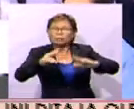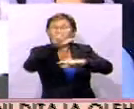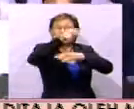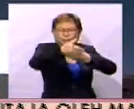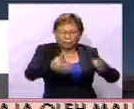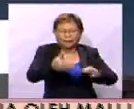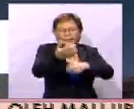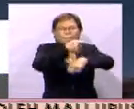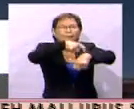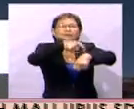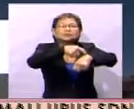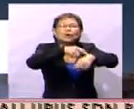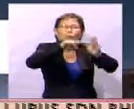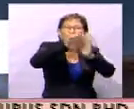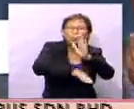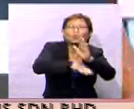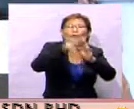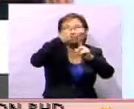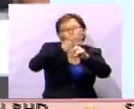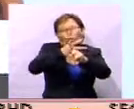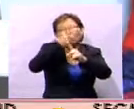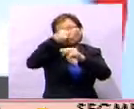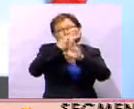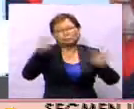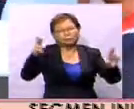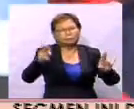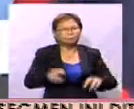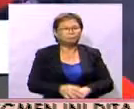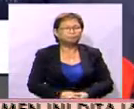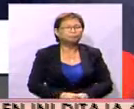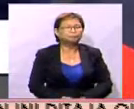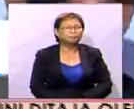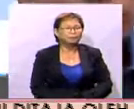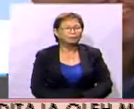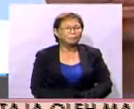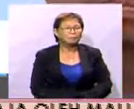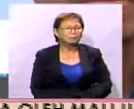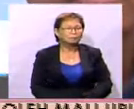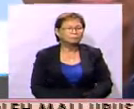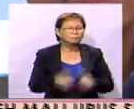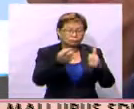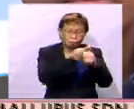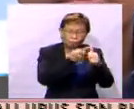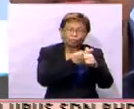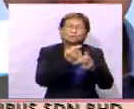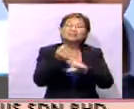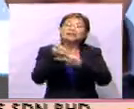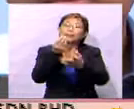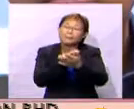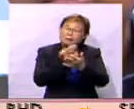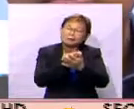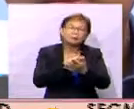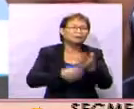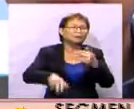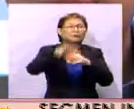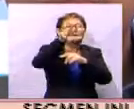bilik hanya mengambil masa kurang daripada 2 bulan untuk siap. Yang pertama dapat menjimatkan kos lebih kurang